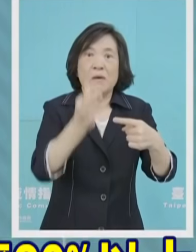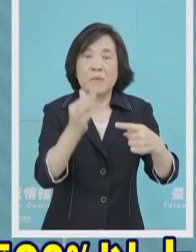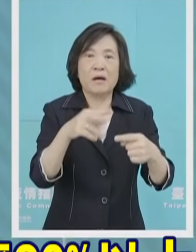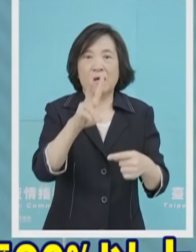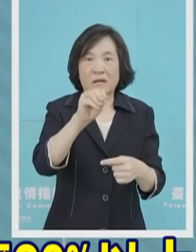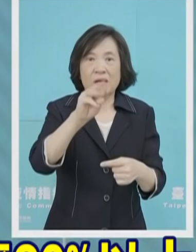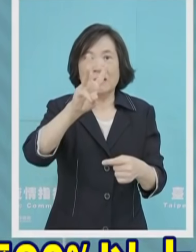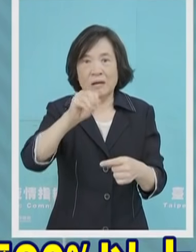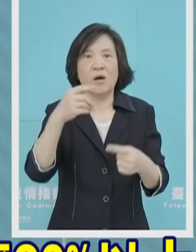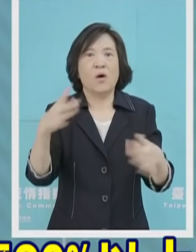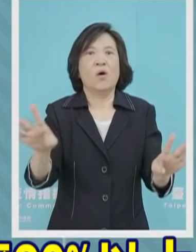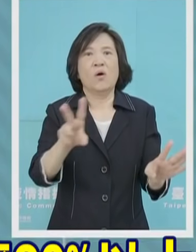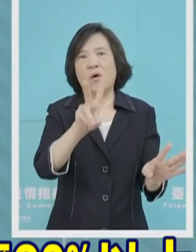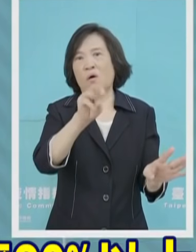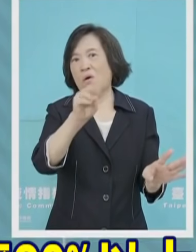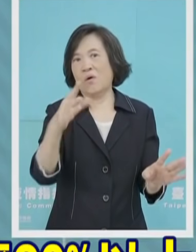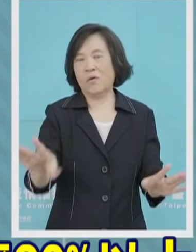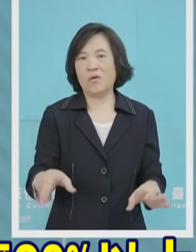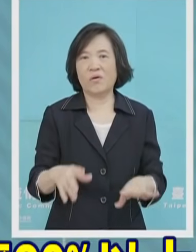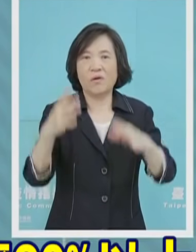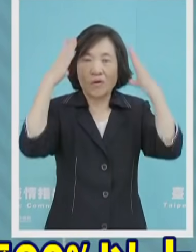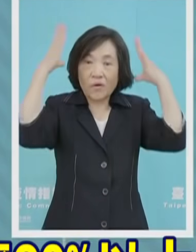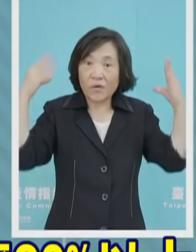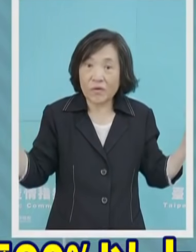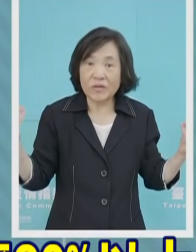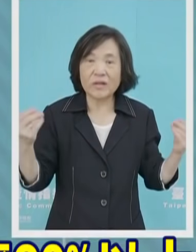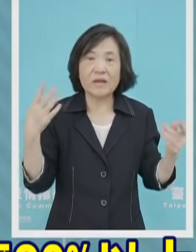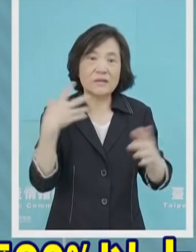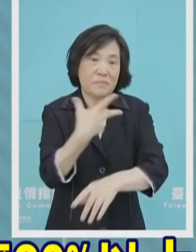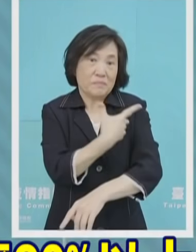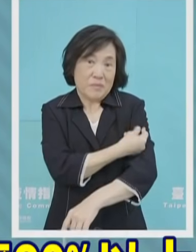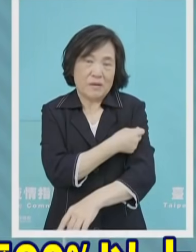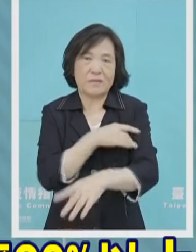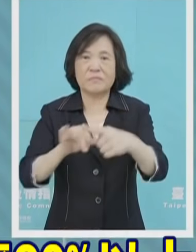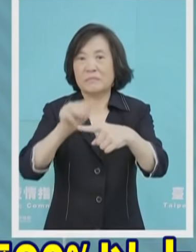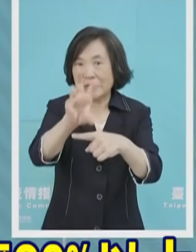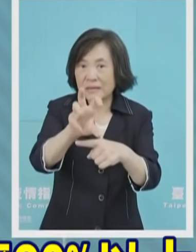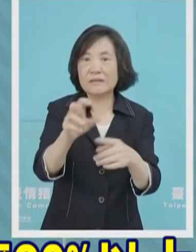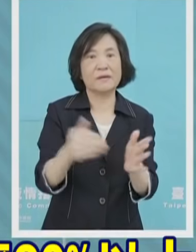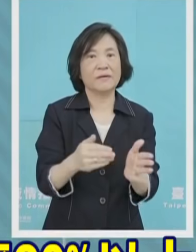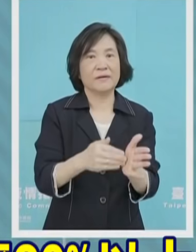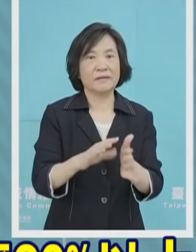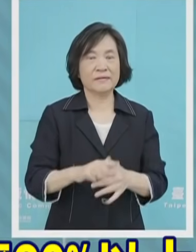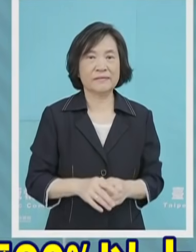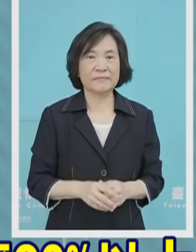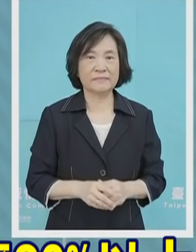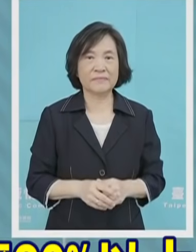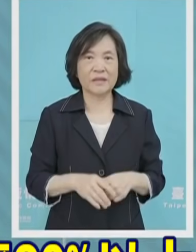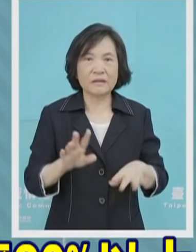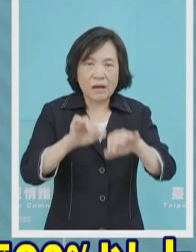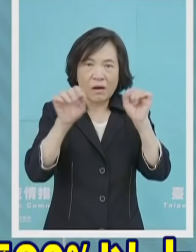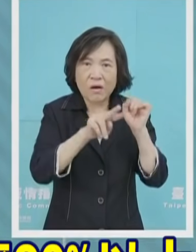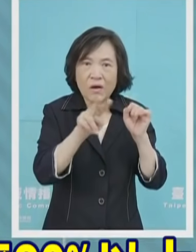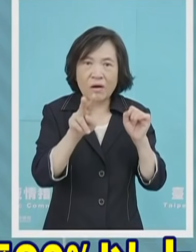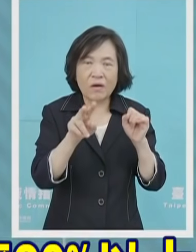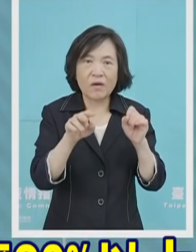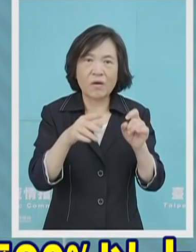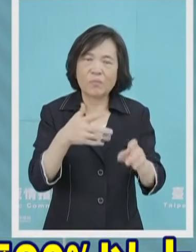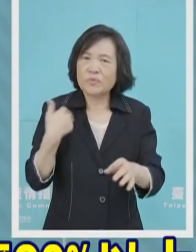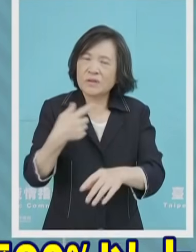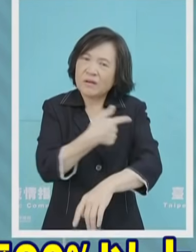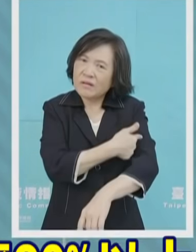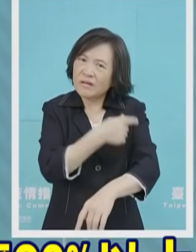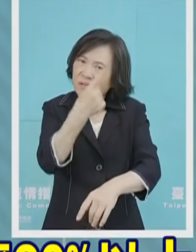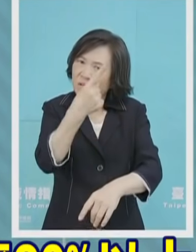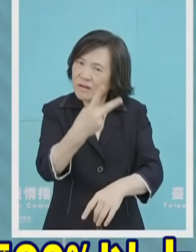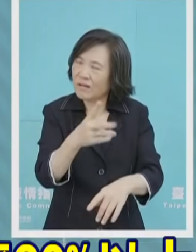2万到3万的确诊案例，荷兰已经疫苗打的80%的，不过先确定一下，他是打一剂还是打两